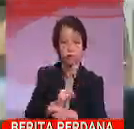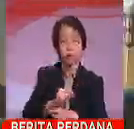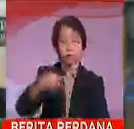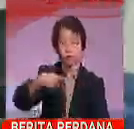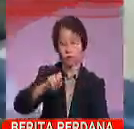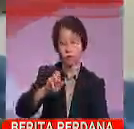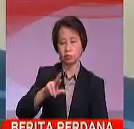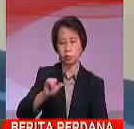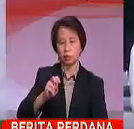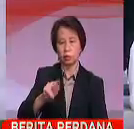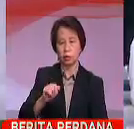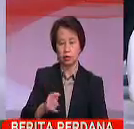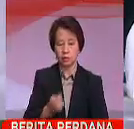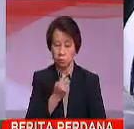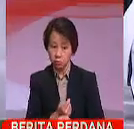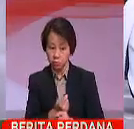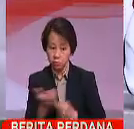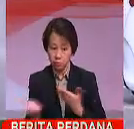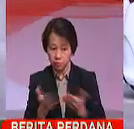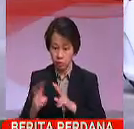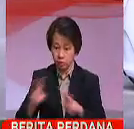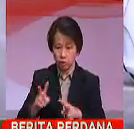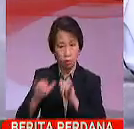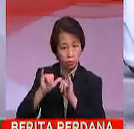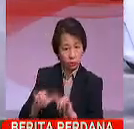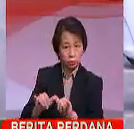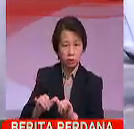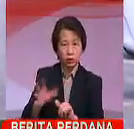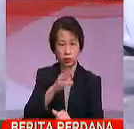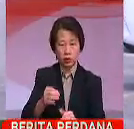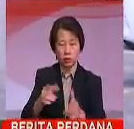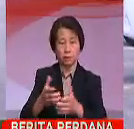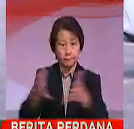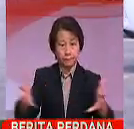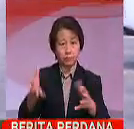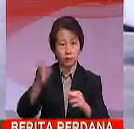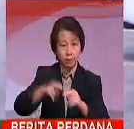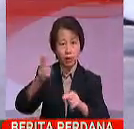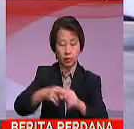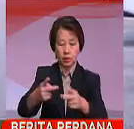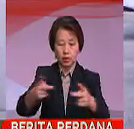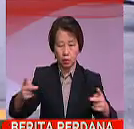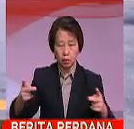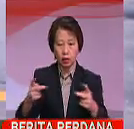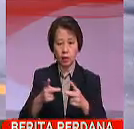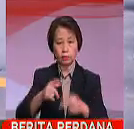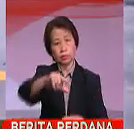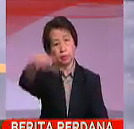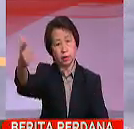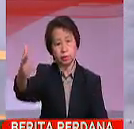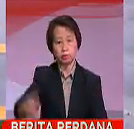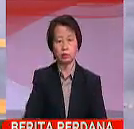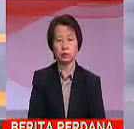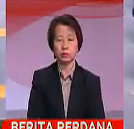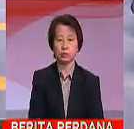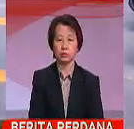prasarana untuk menentukan sama ada perkhidmatan itu akan diteruskan dan diperluaskan di kawasan-kawasan yang lain.